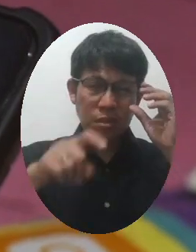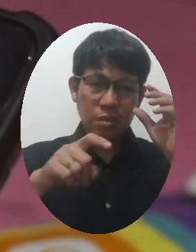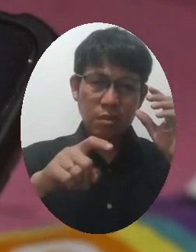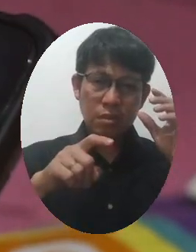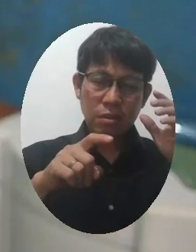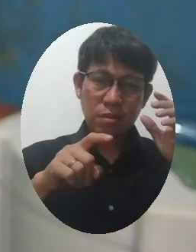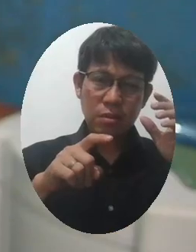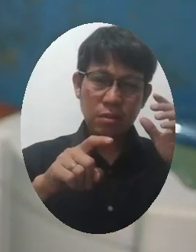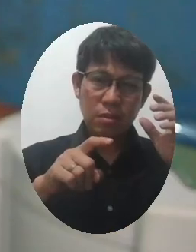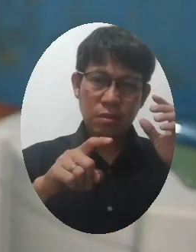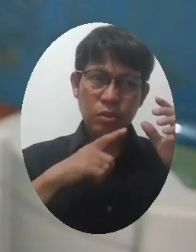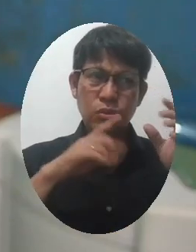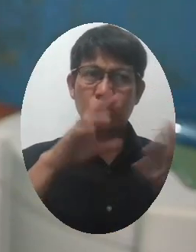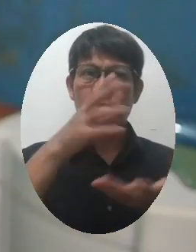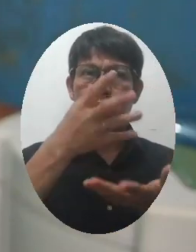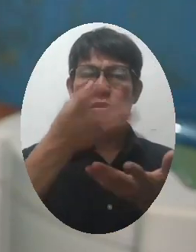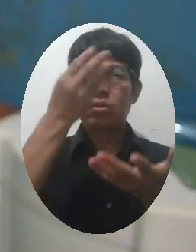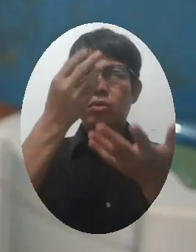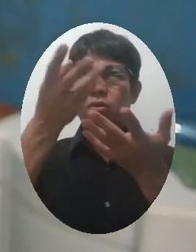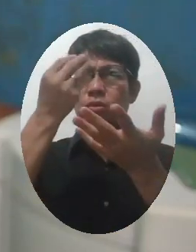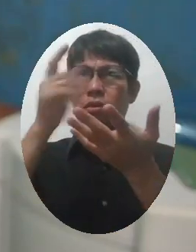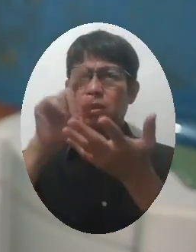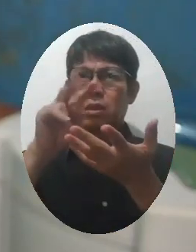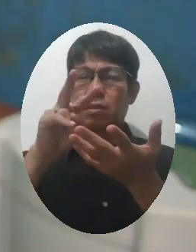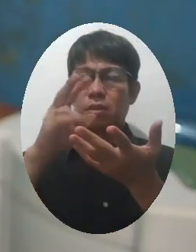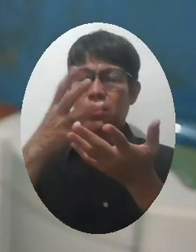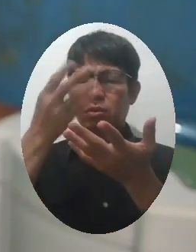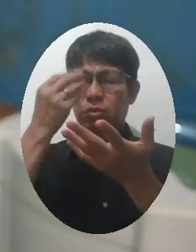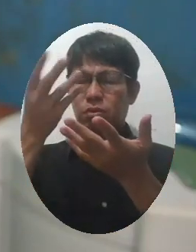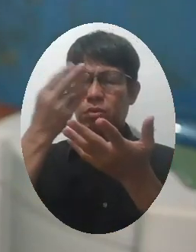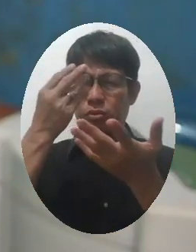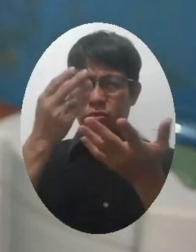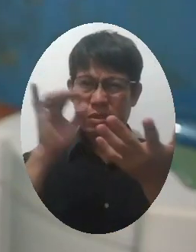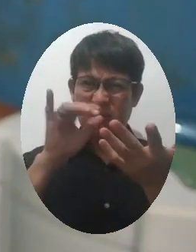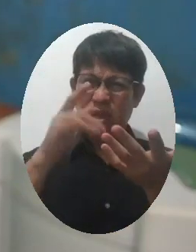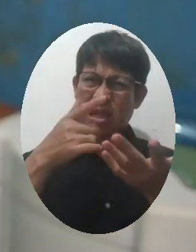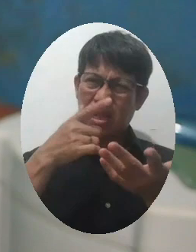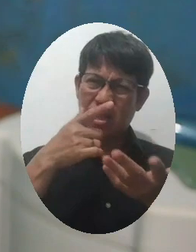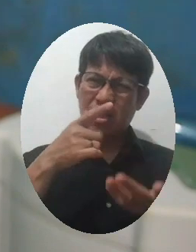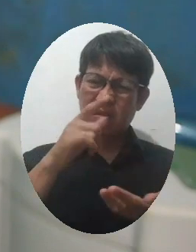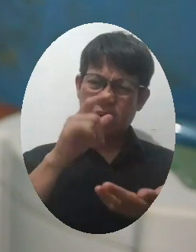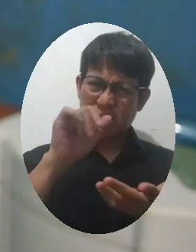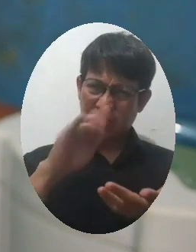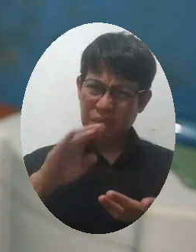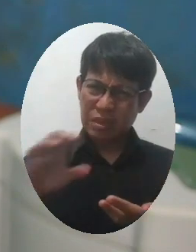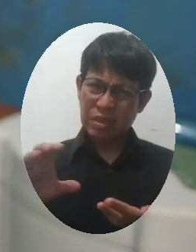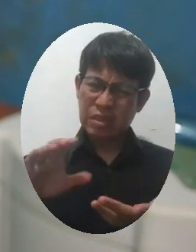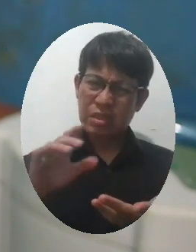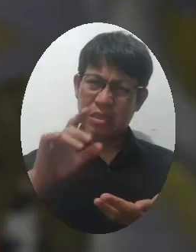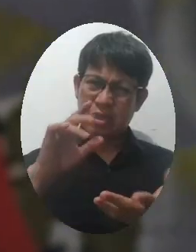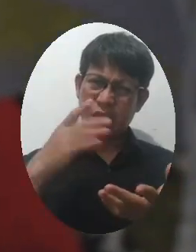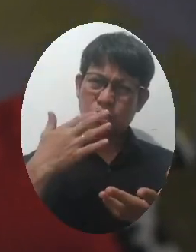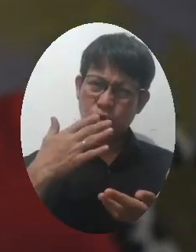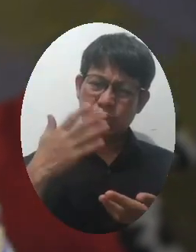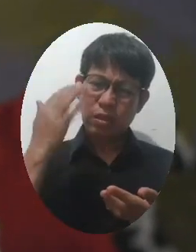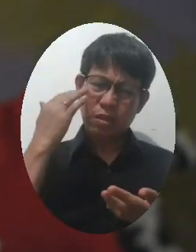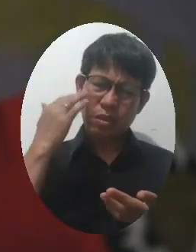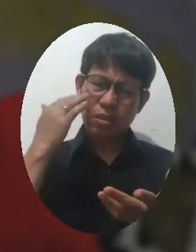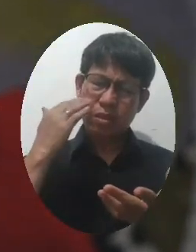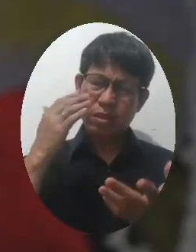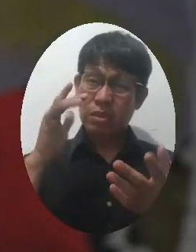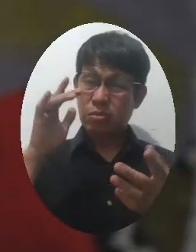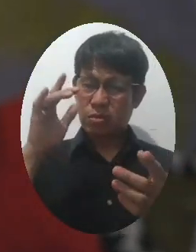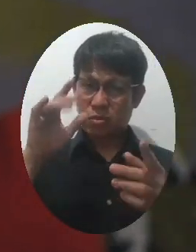namin alam na na-adapt niya agad. Nakakabasa agad siya ng mga letters, color,